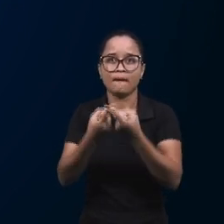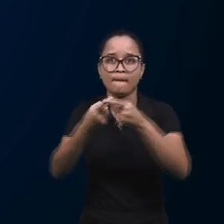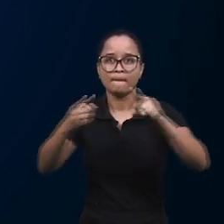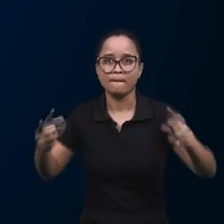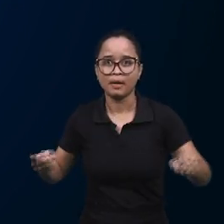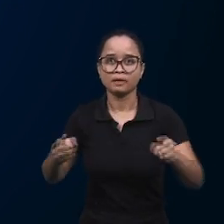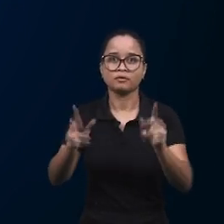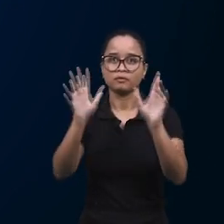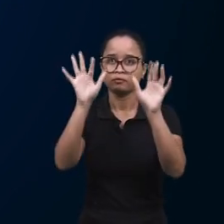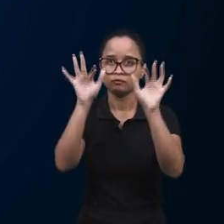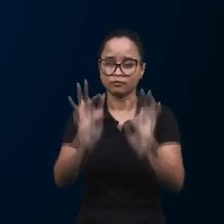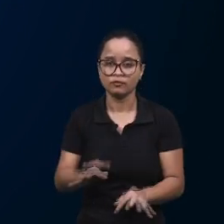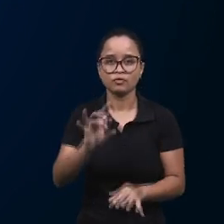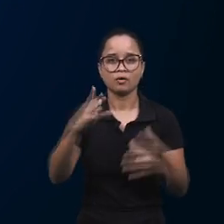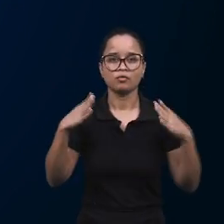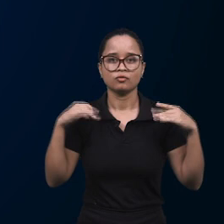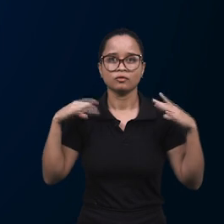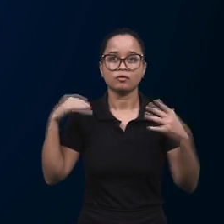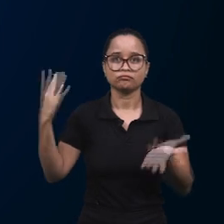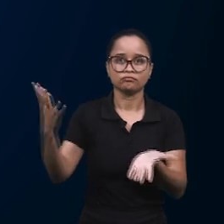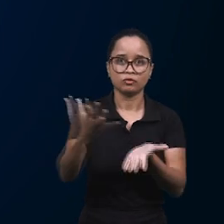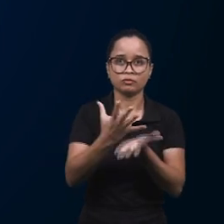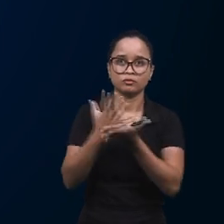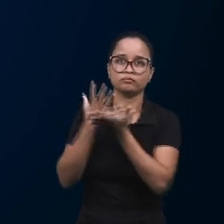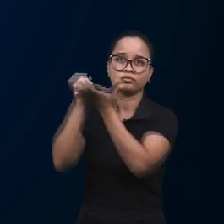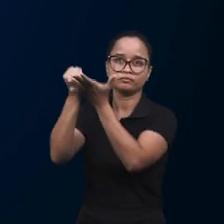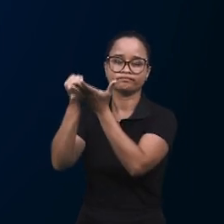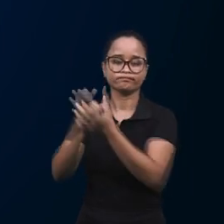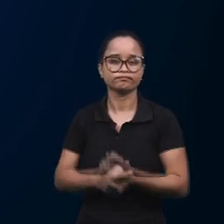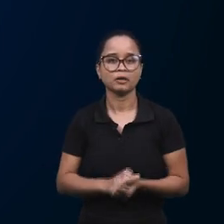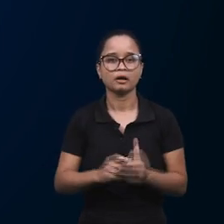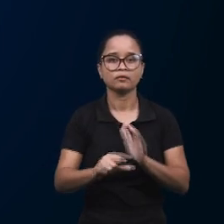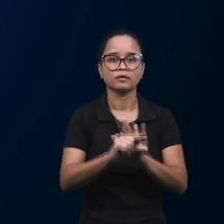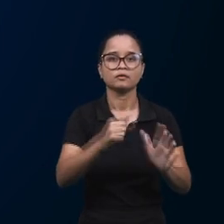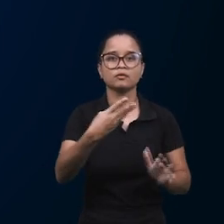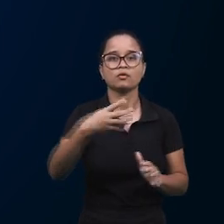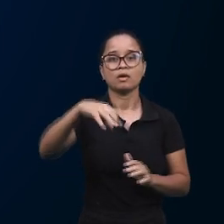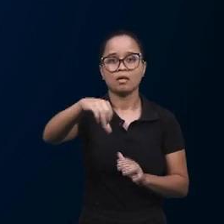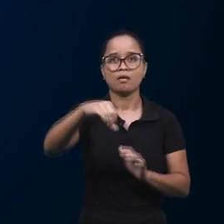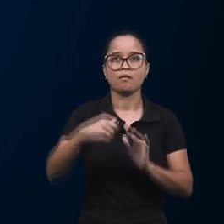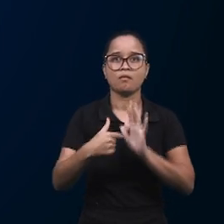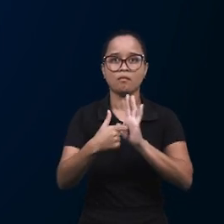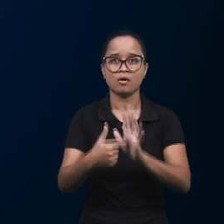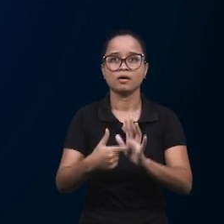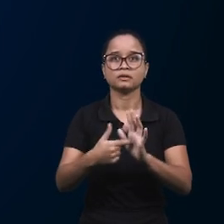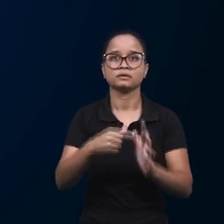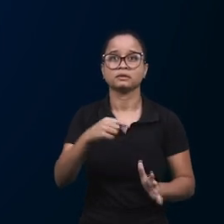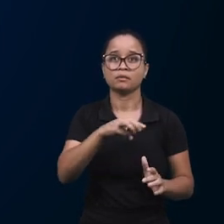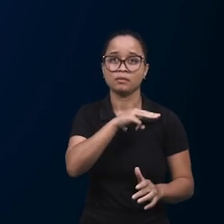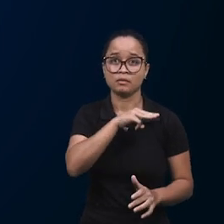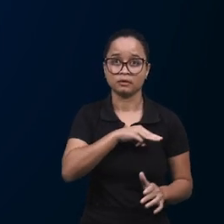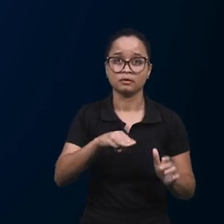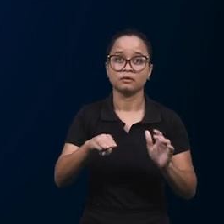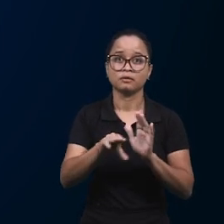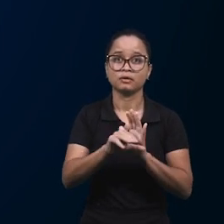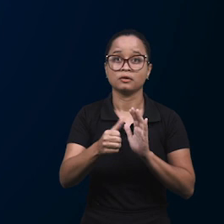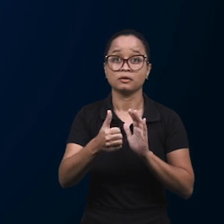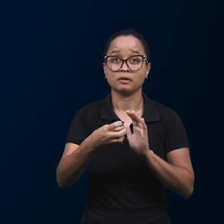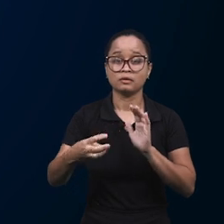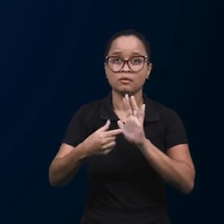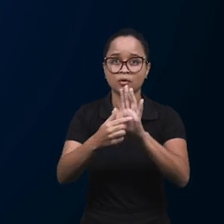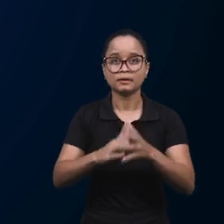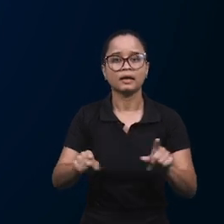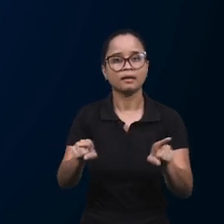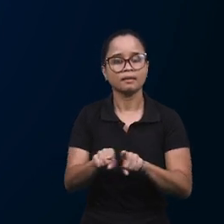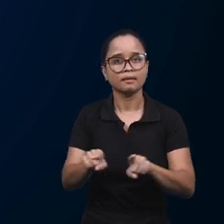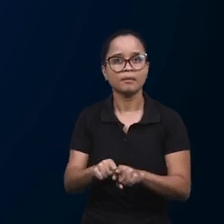van de oorst, dat is het einde van deze wereld. En de mannen op het land, dat zijn de engelen. En